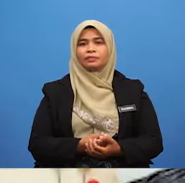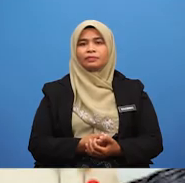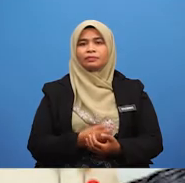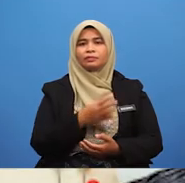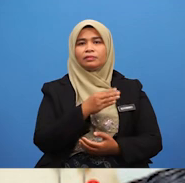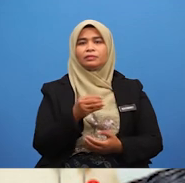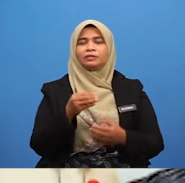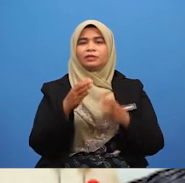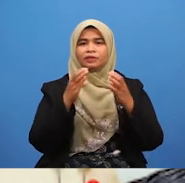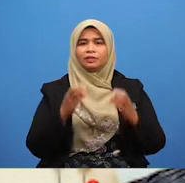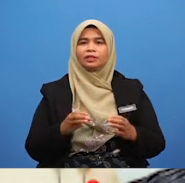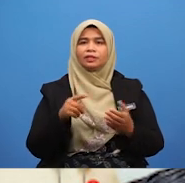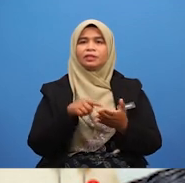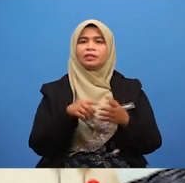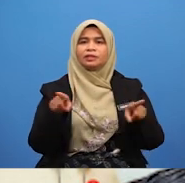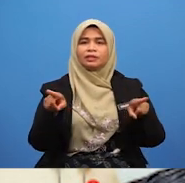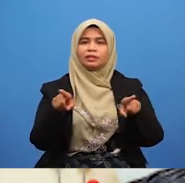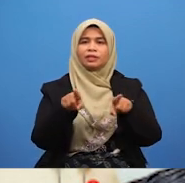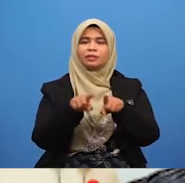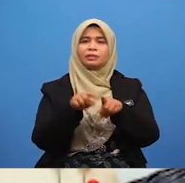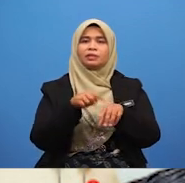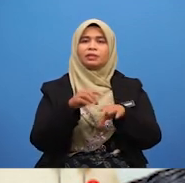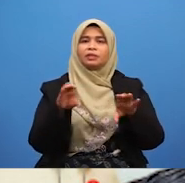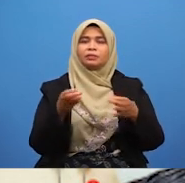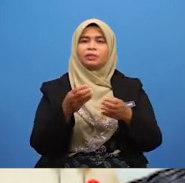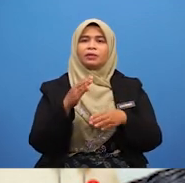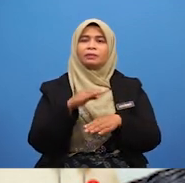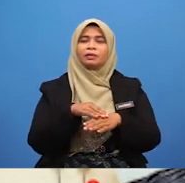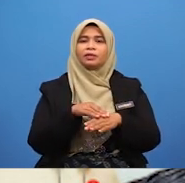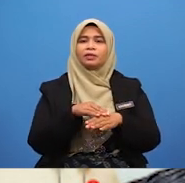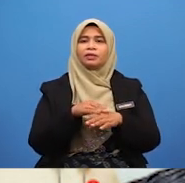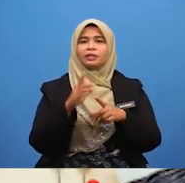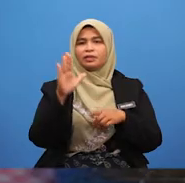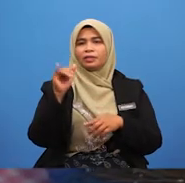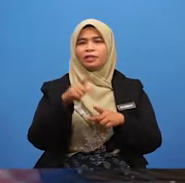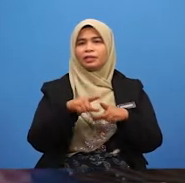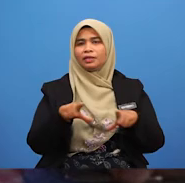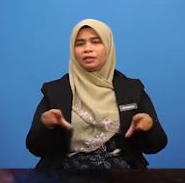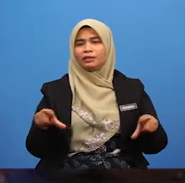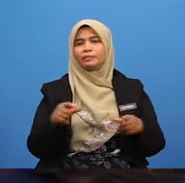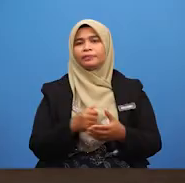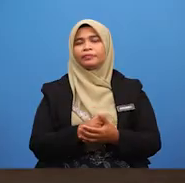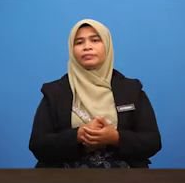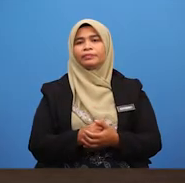Dan kaedah ini sama juga dibuat pada pola-pola yang lain.